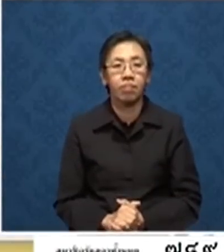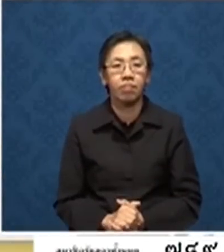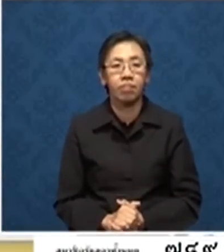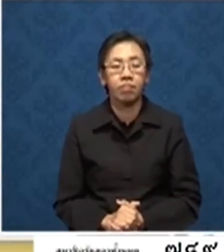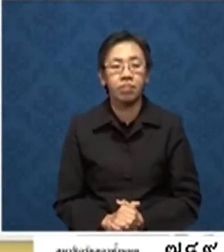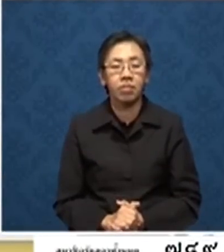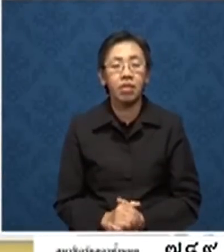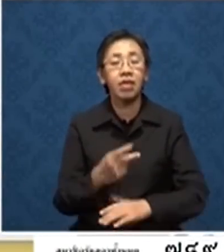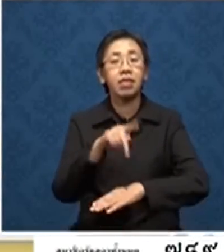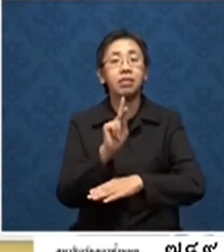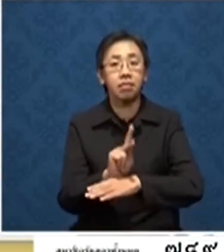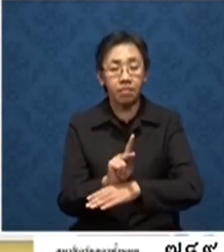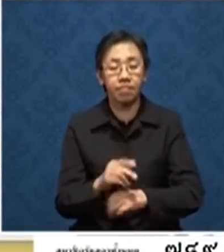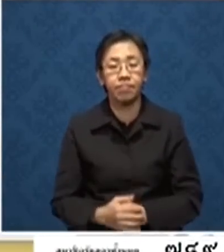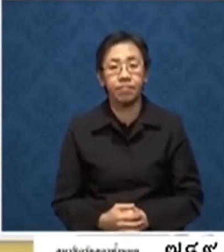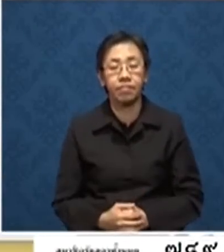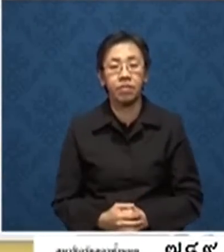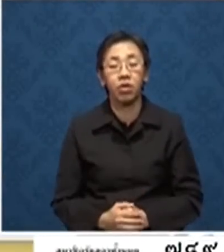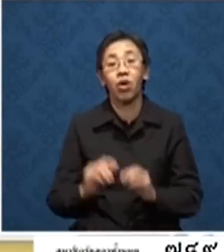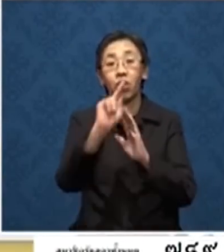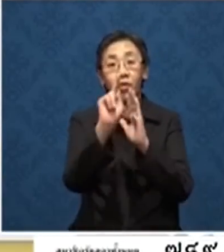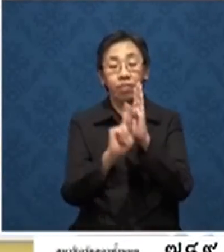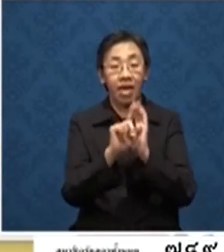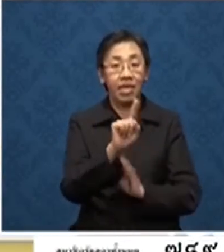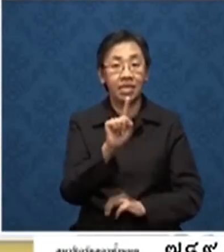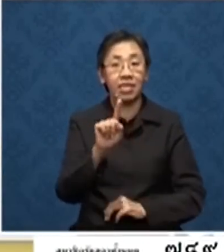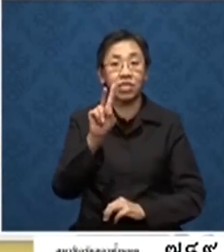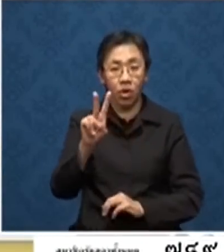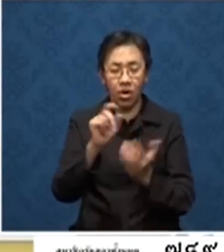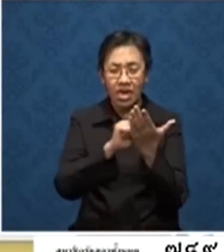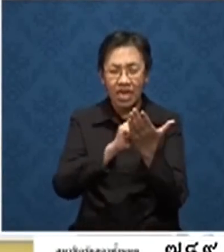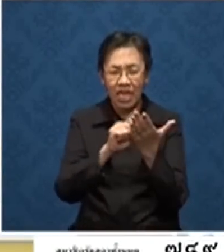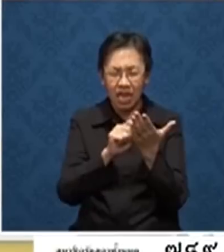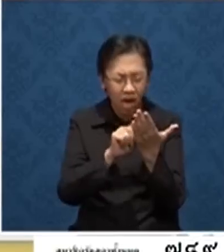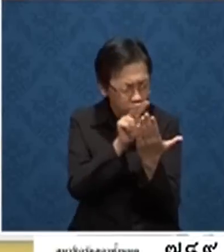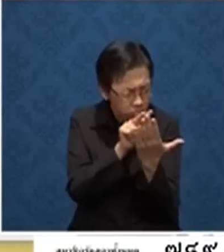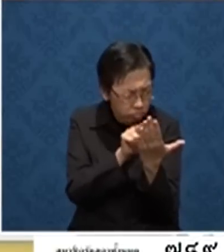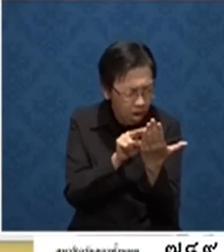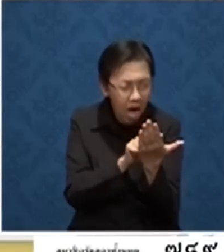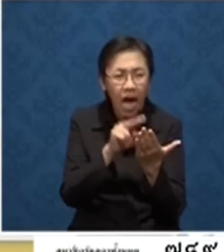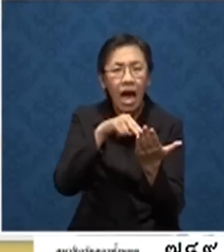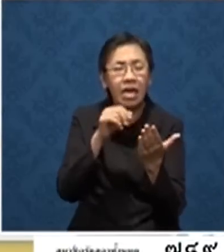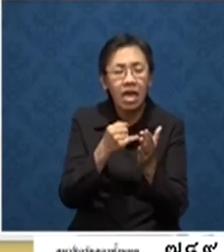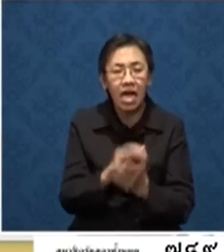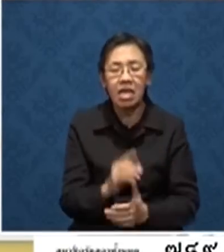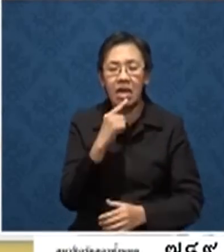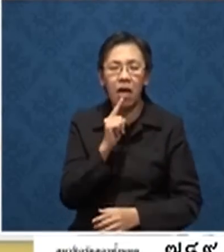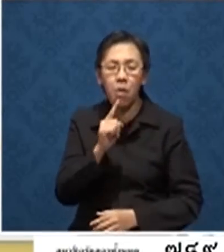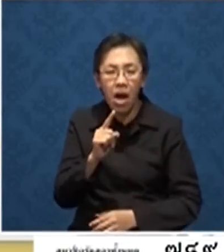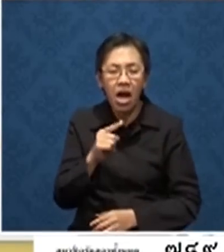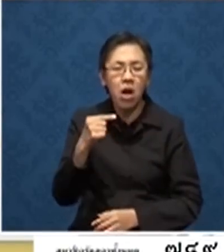ท่านประธานที่เคารพครับกฎหมาย 112เขียนไว้ไม่มากแล้วครับอ่านง่ายผู้ใดดูหมิ่น